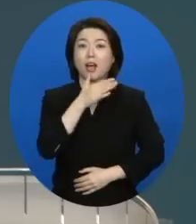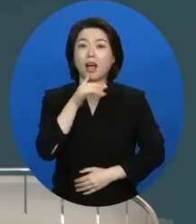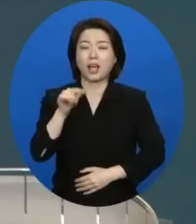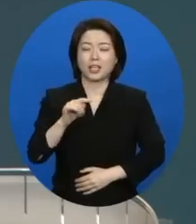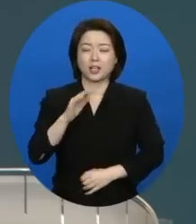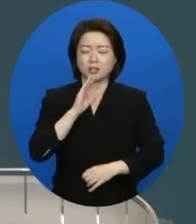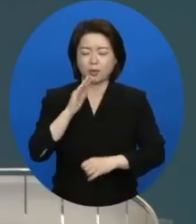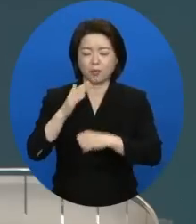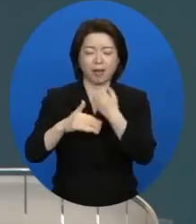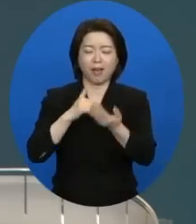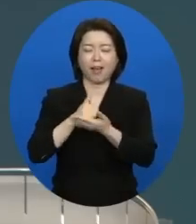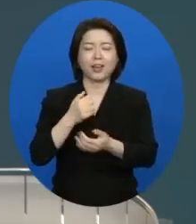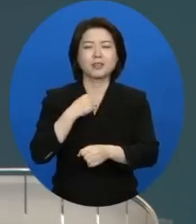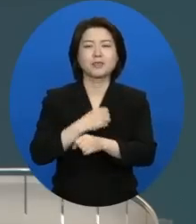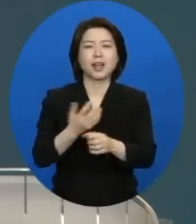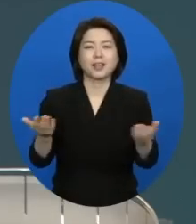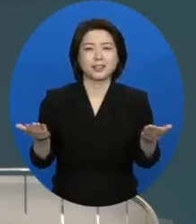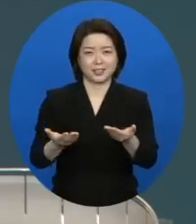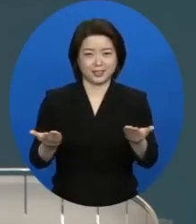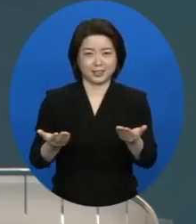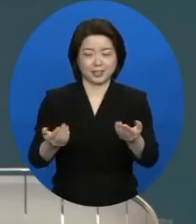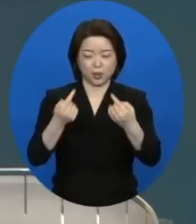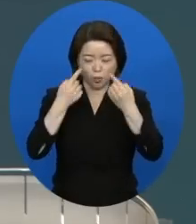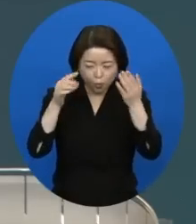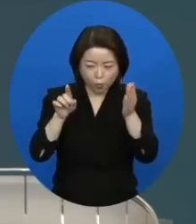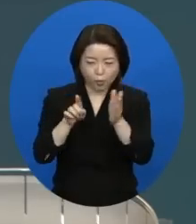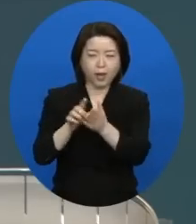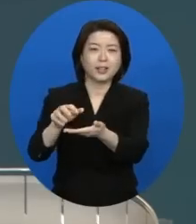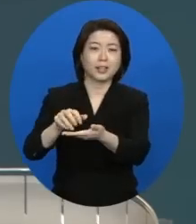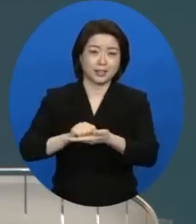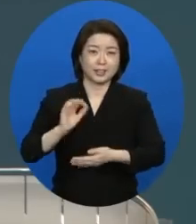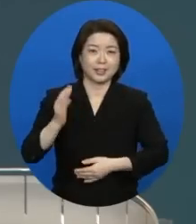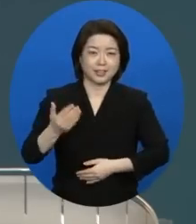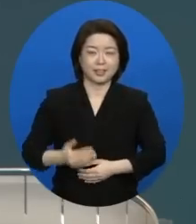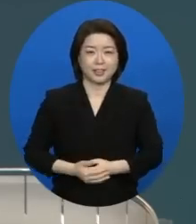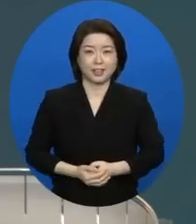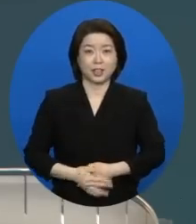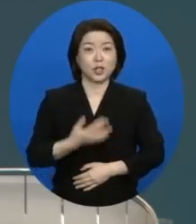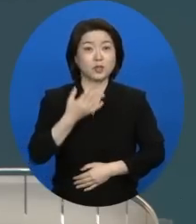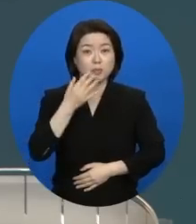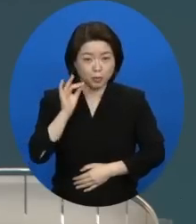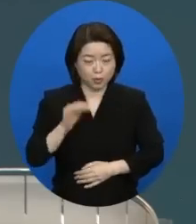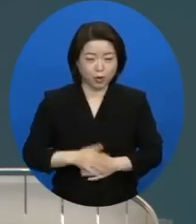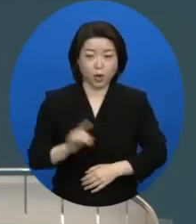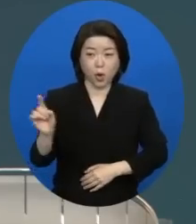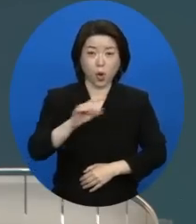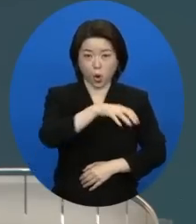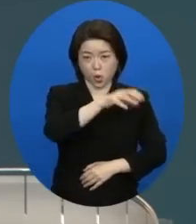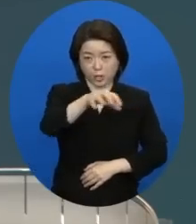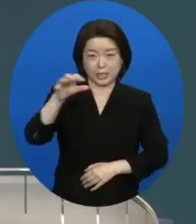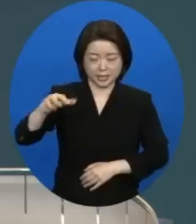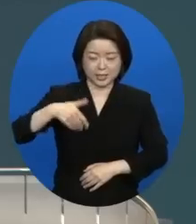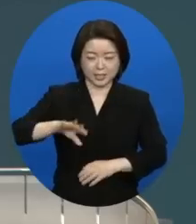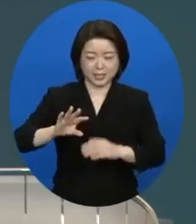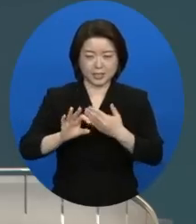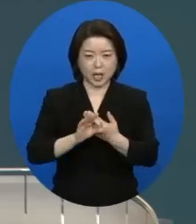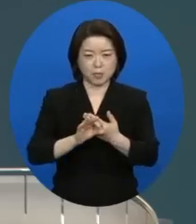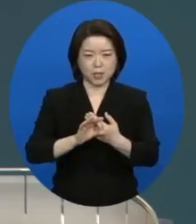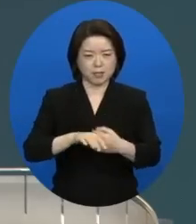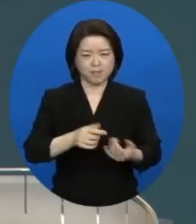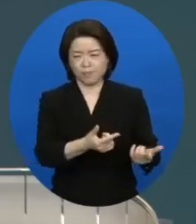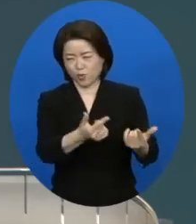하나님이 하시는 일이구나 그런 확신을 얻게 됩니다. 물론 어디든지 가면 다 좋은